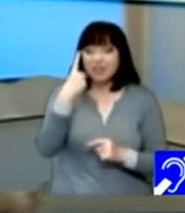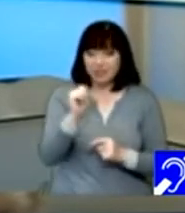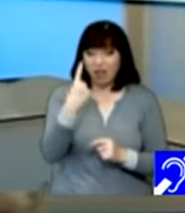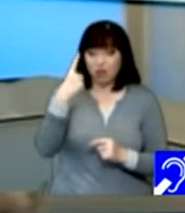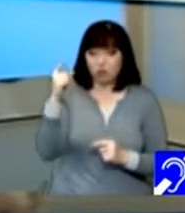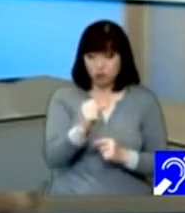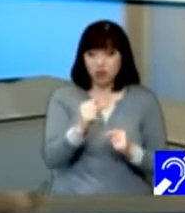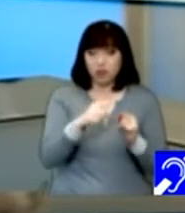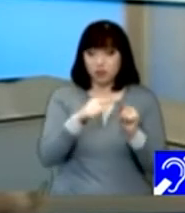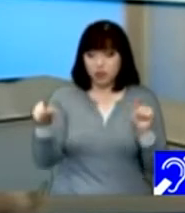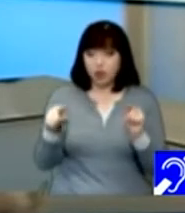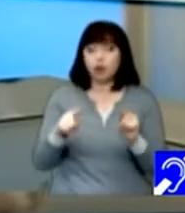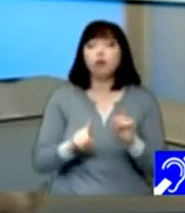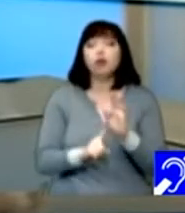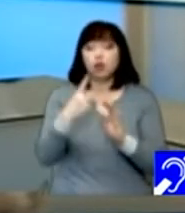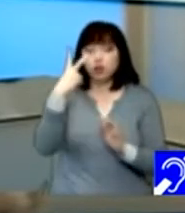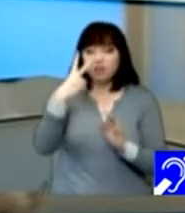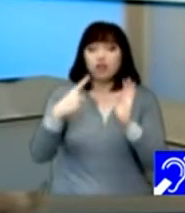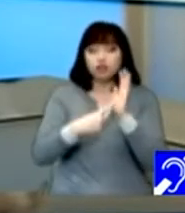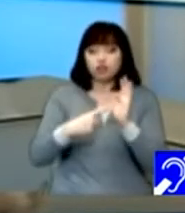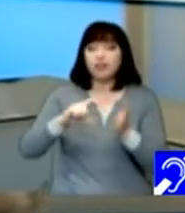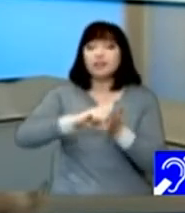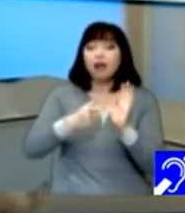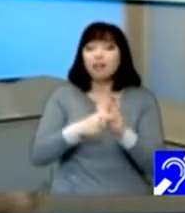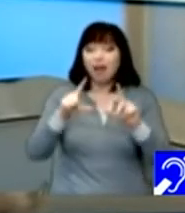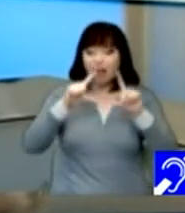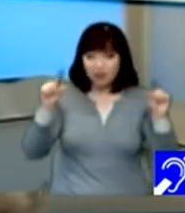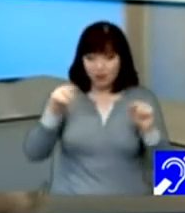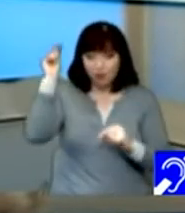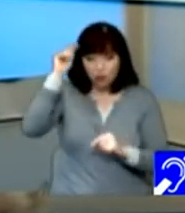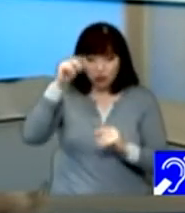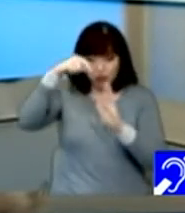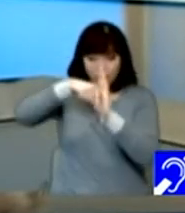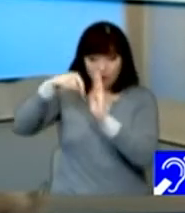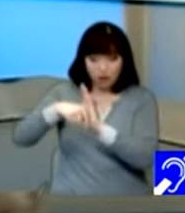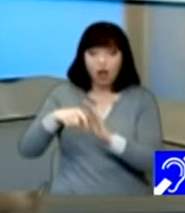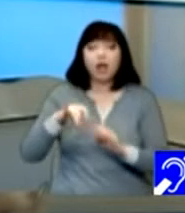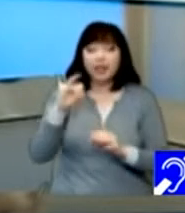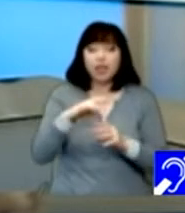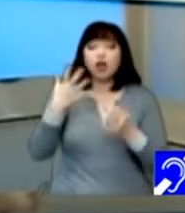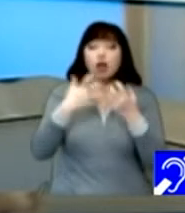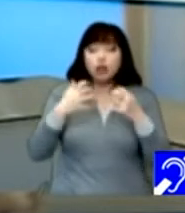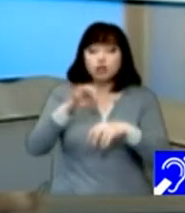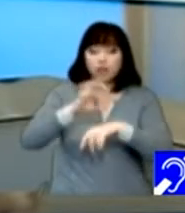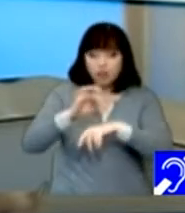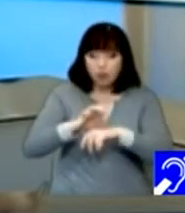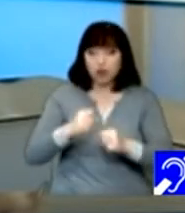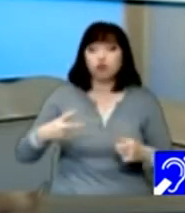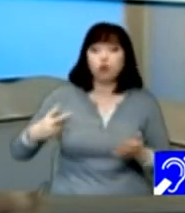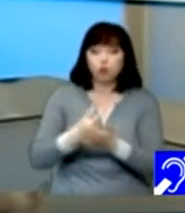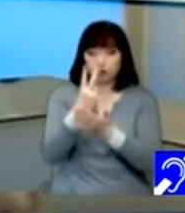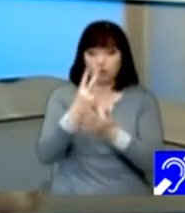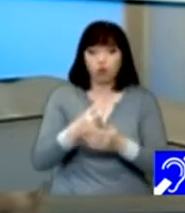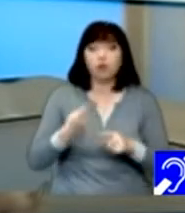săptămână au intrat în carantină 26 de clase de elevi, iar numărul celor infectați s-a dublat. Pe fondul răspândirii